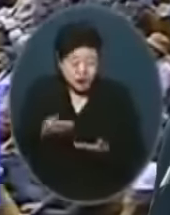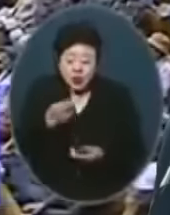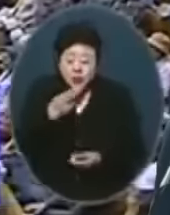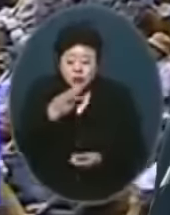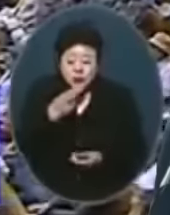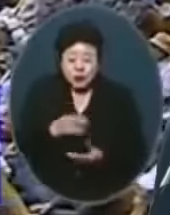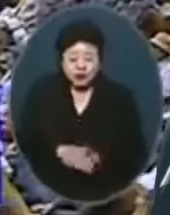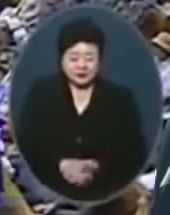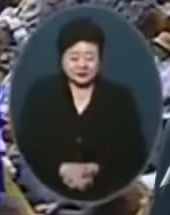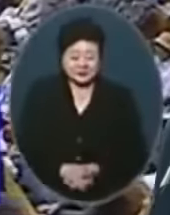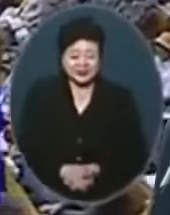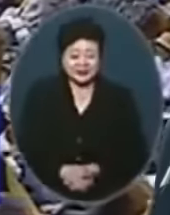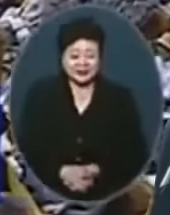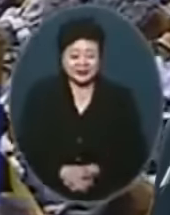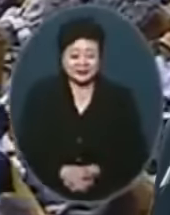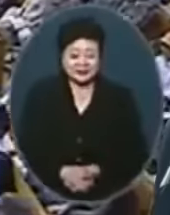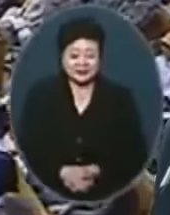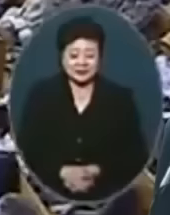일이 없습니다.